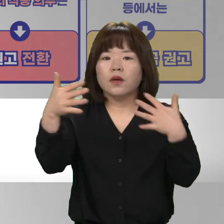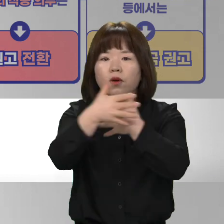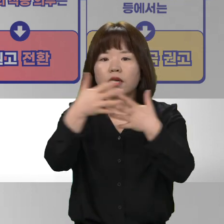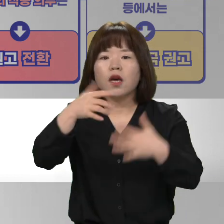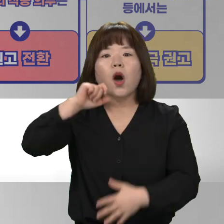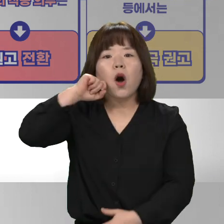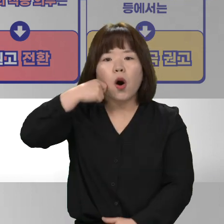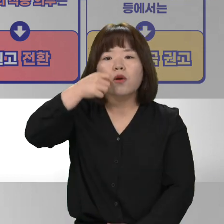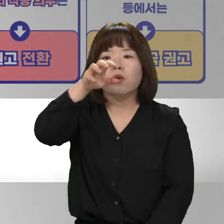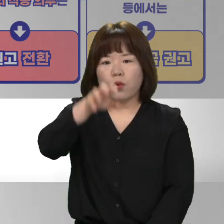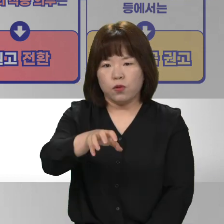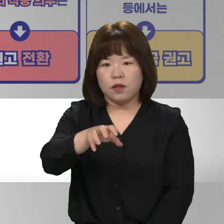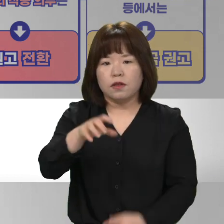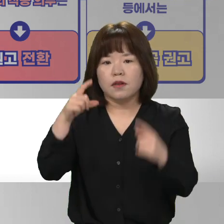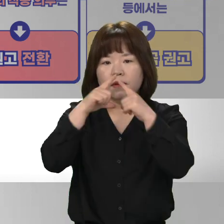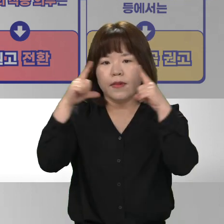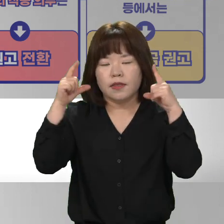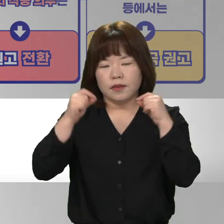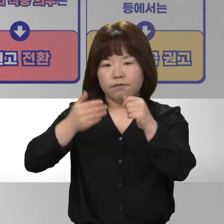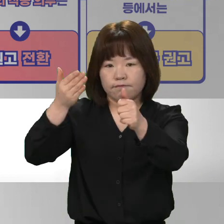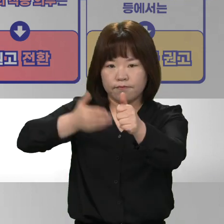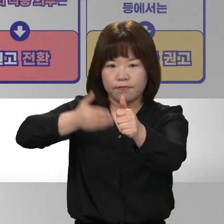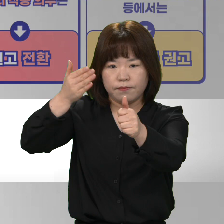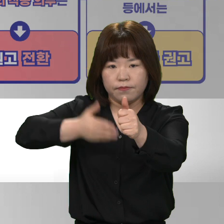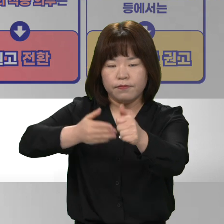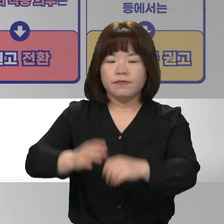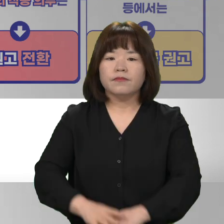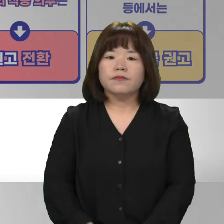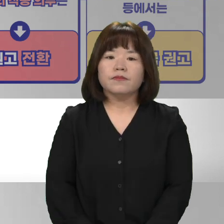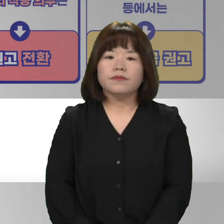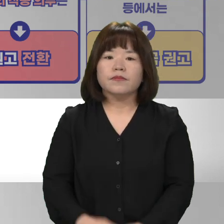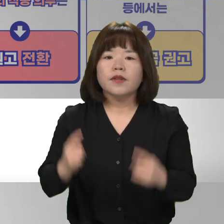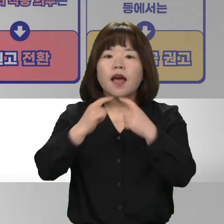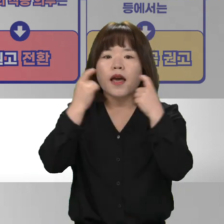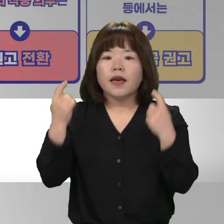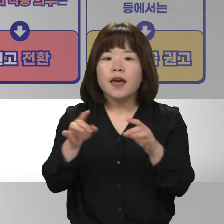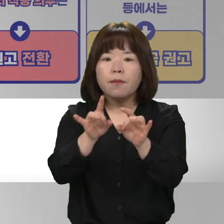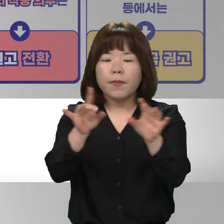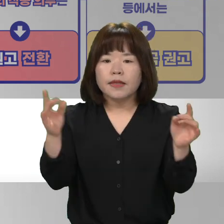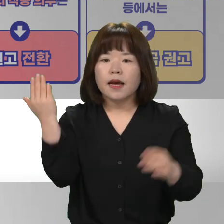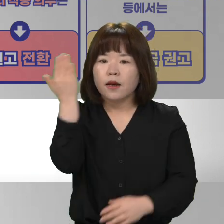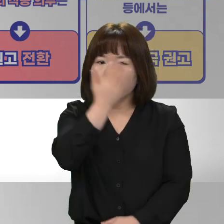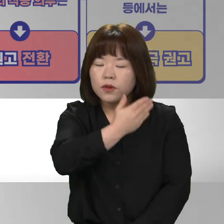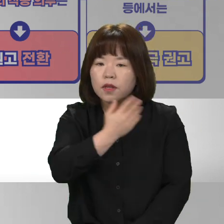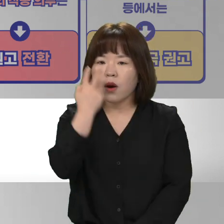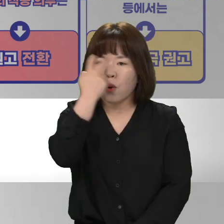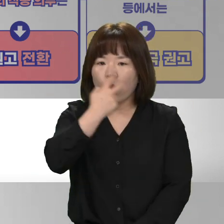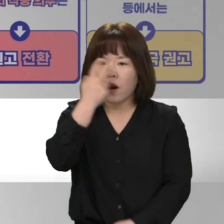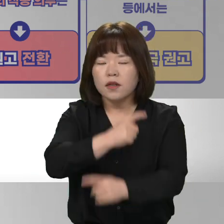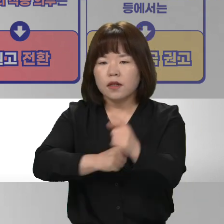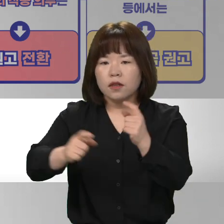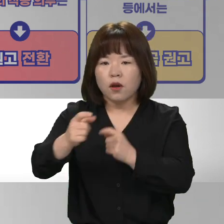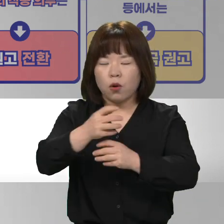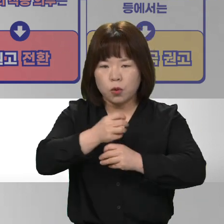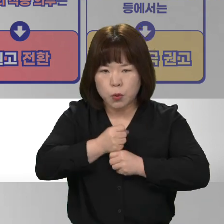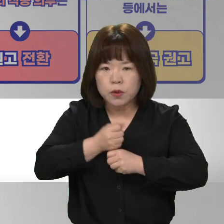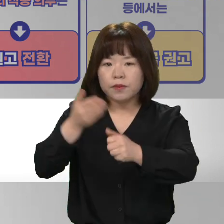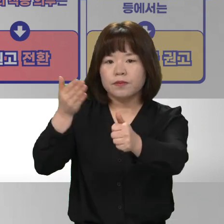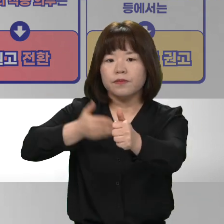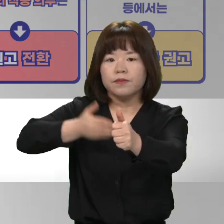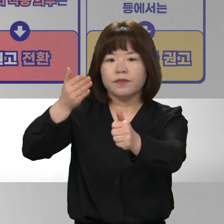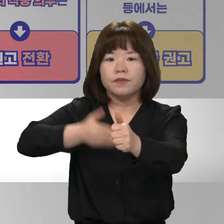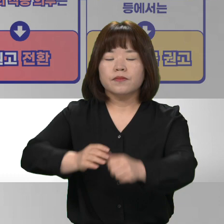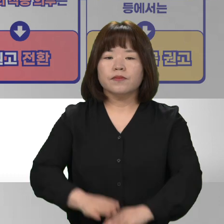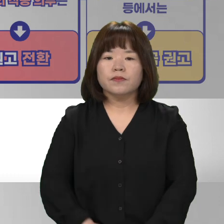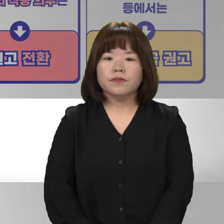어려운 신뢰 환경 등에서는 마스크 착용을 강력하게 권고하는데요 각 개인이 위생과 방역에 더욱 철저히 신경